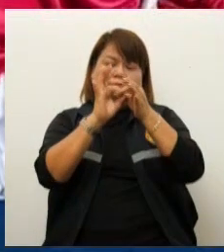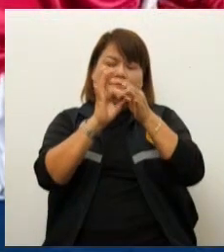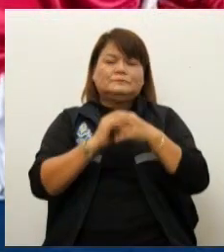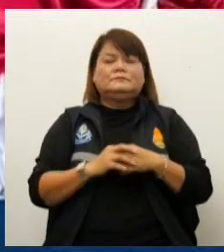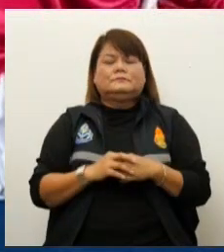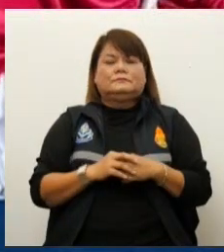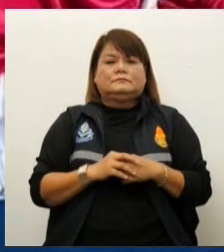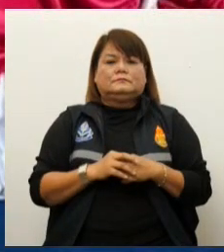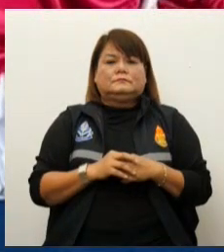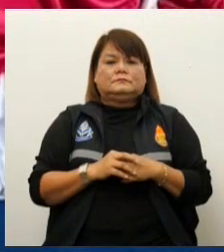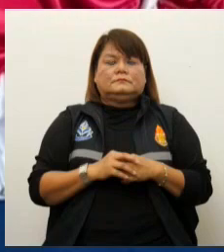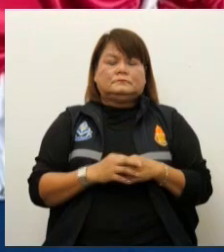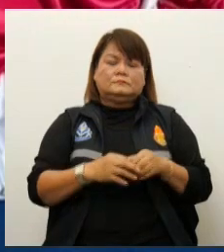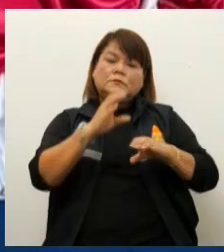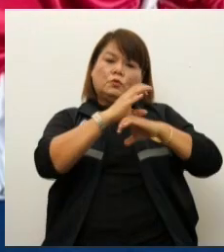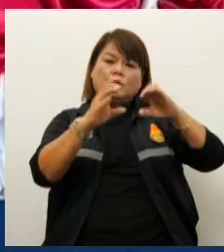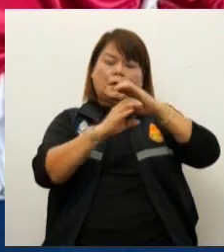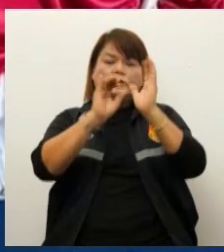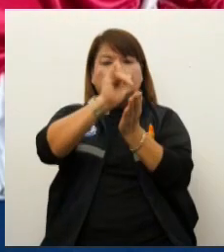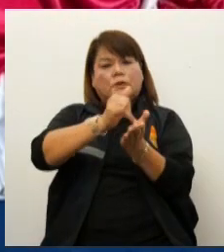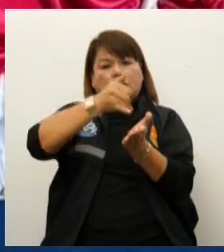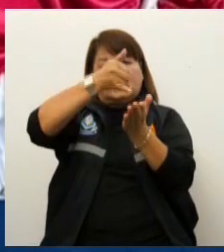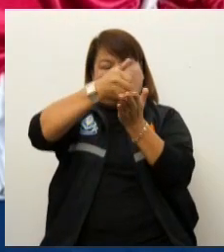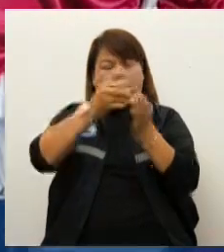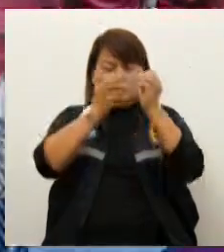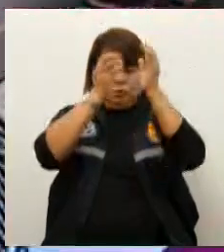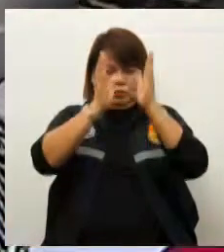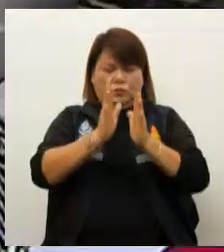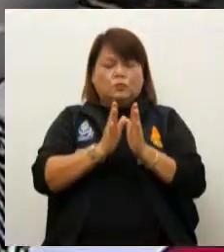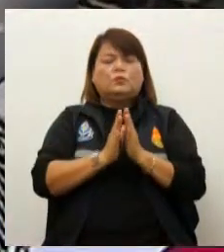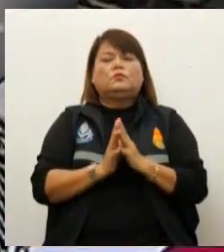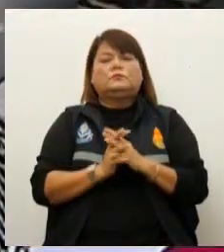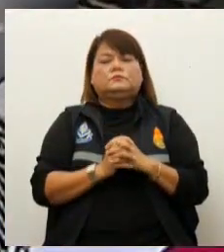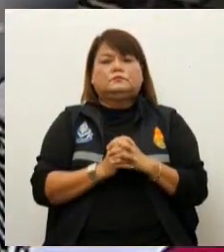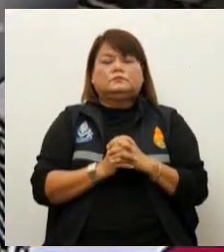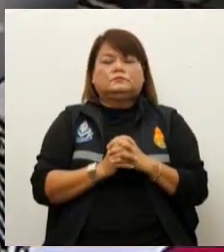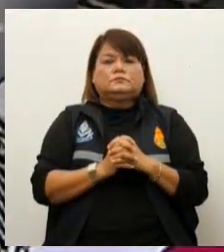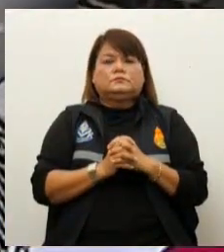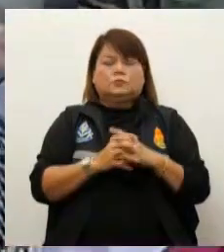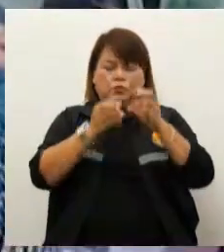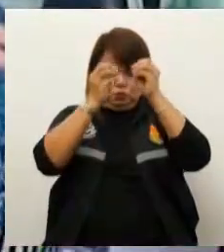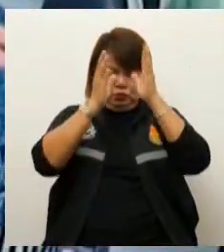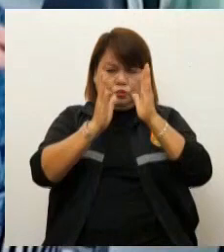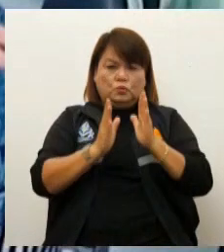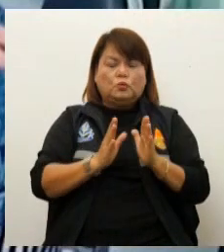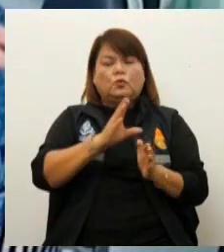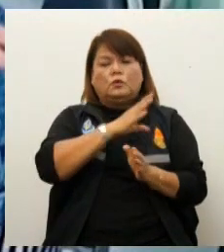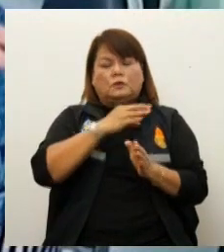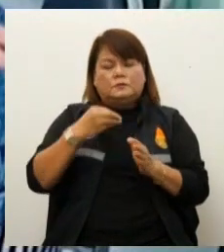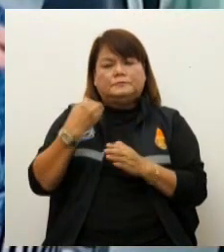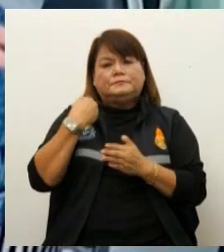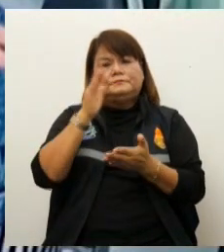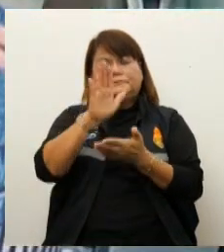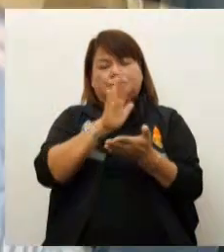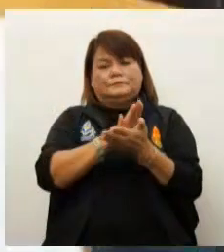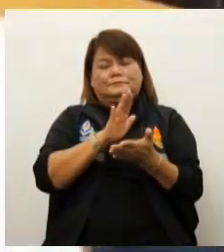แก่โครงการยกระดับคุณภาพครูและบุคลากรทางการศึกษาครูและบุคลากรทางการศึกษาของโรงเรียน